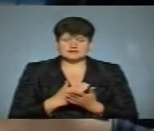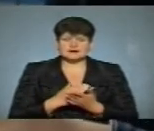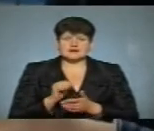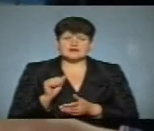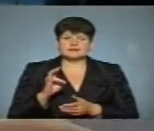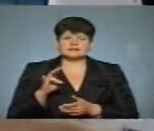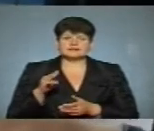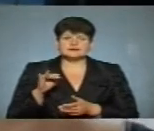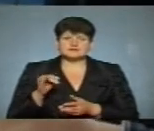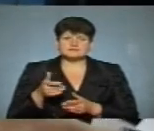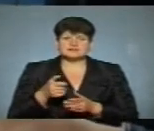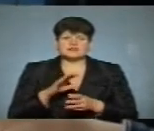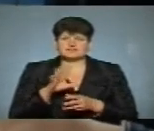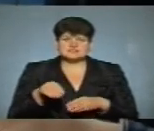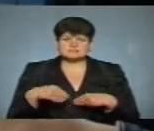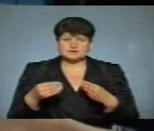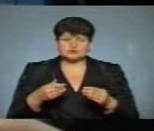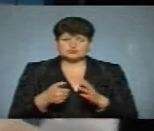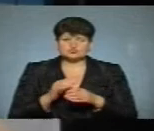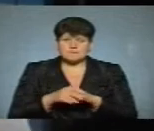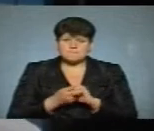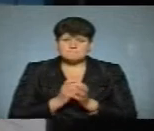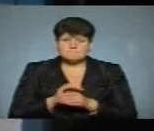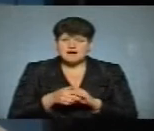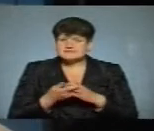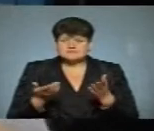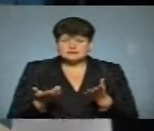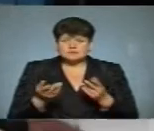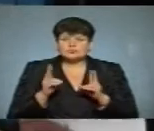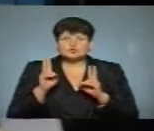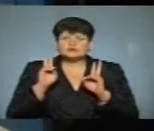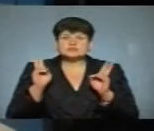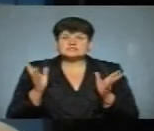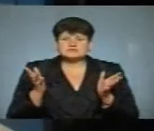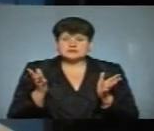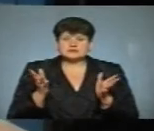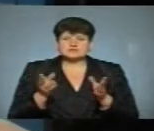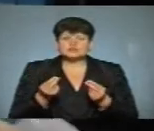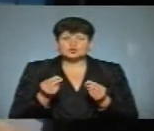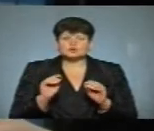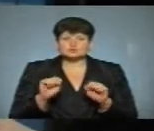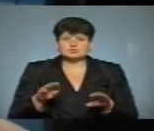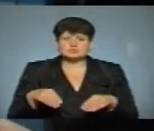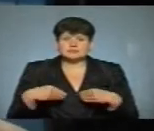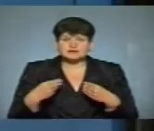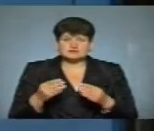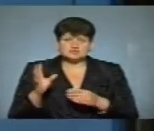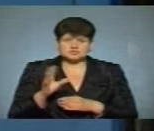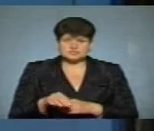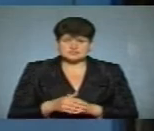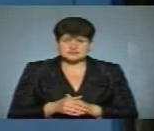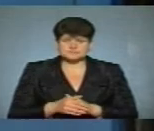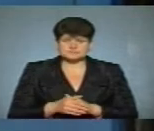антисептики, на всім руки даю, щоб мазали, бо хто його знає, є і через гроші може передаватися, і через усе.